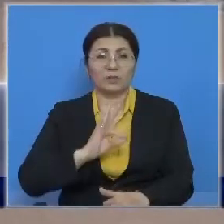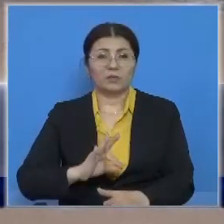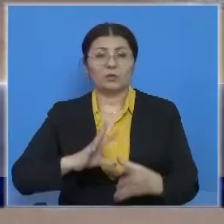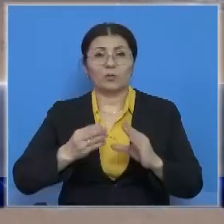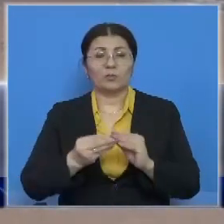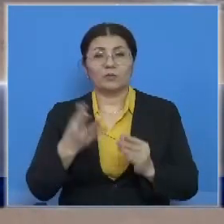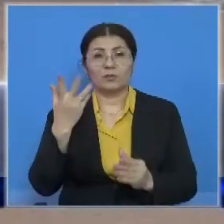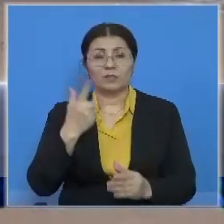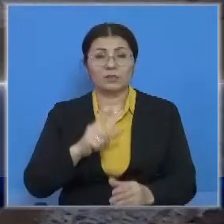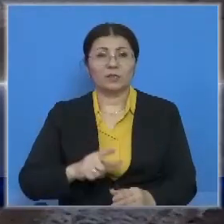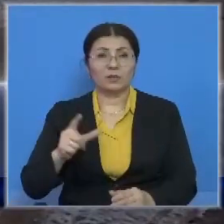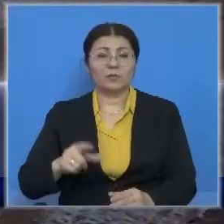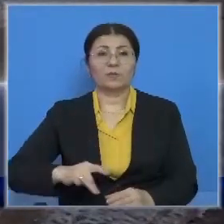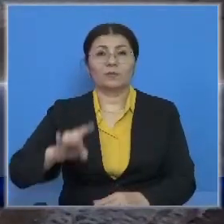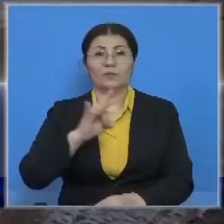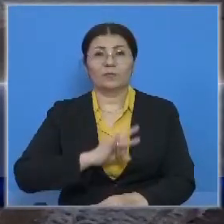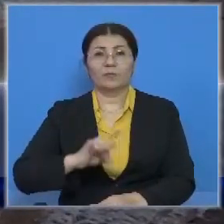Николай сырбов Самат калекенов телеканала